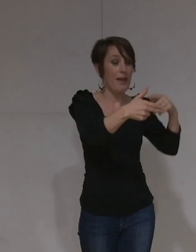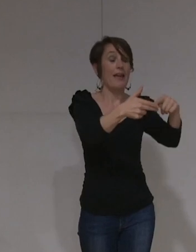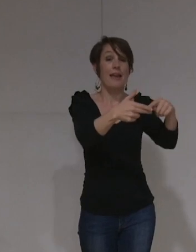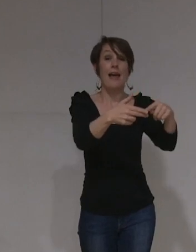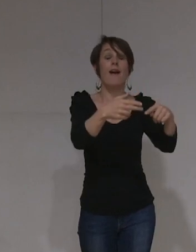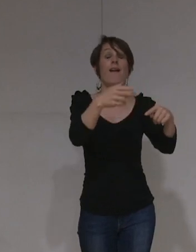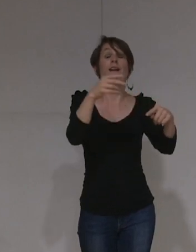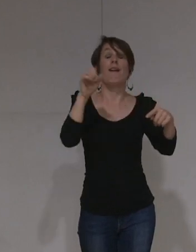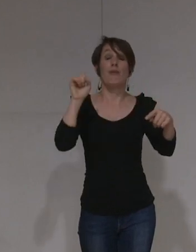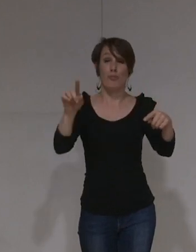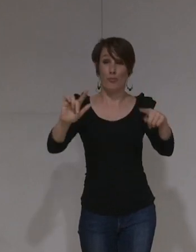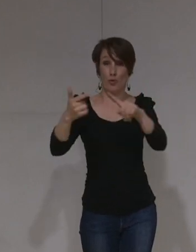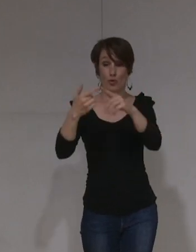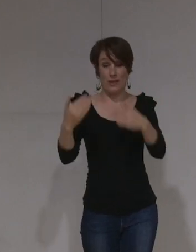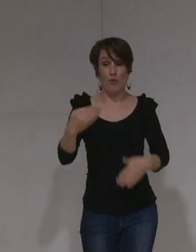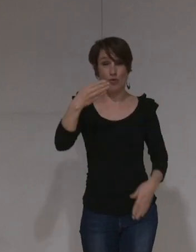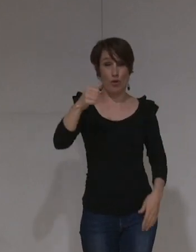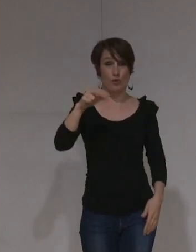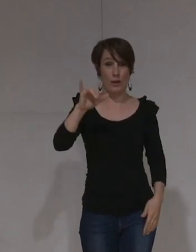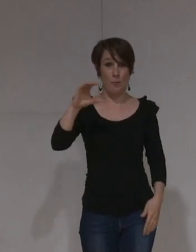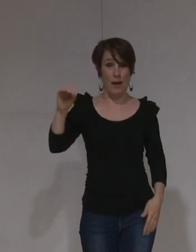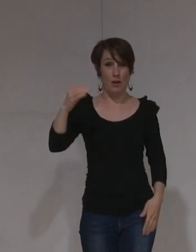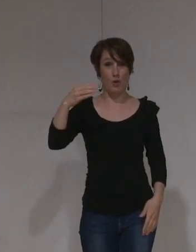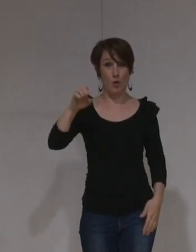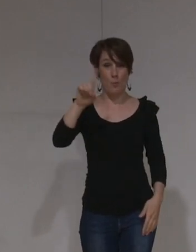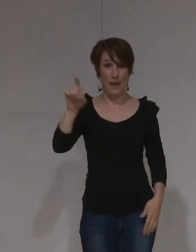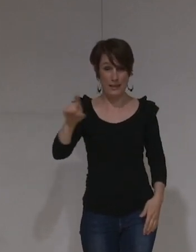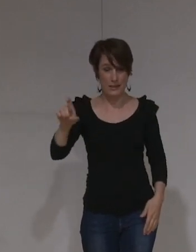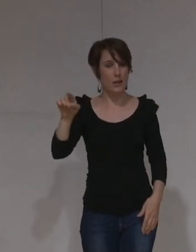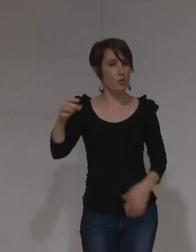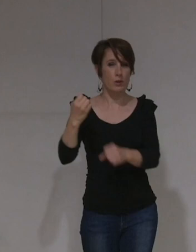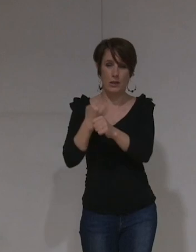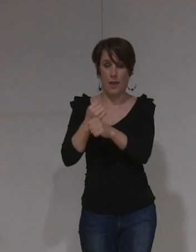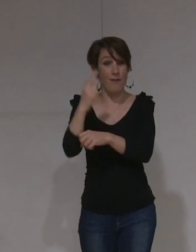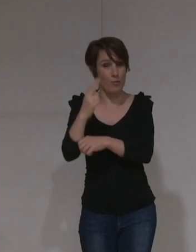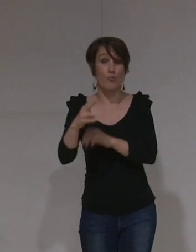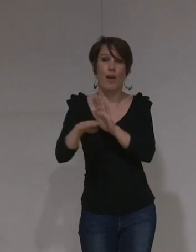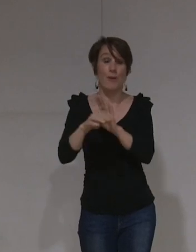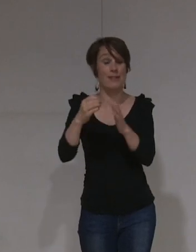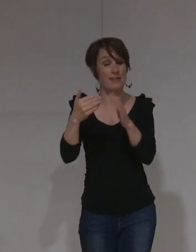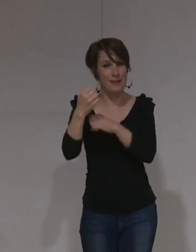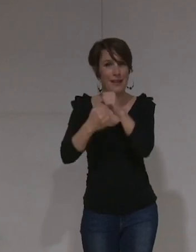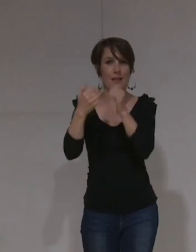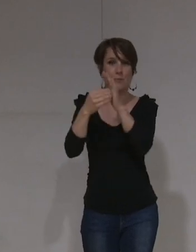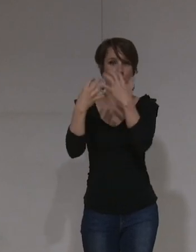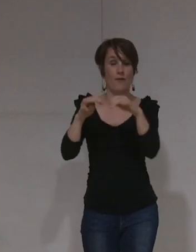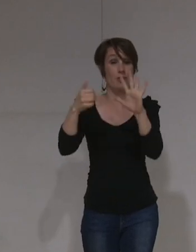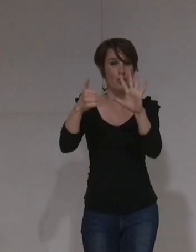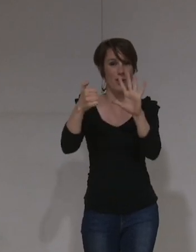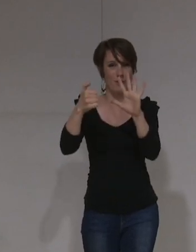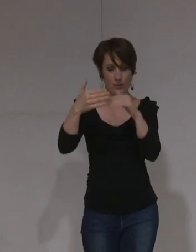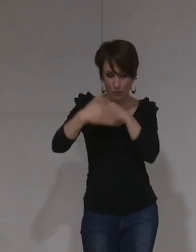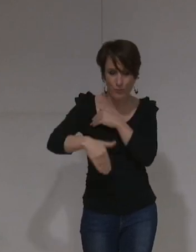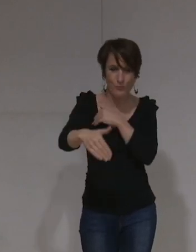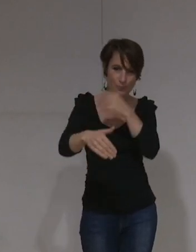représente la la la la révolution de l'avant-garde à partir des des années 60 alors de Mario Merz